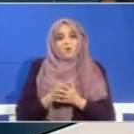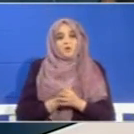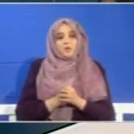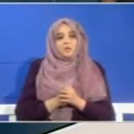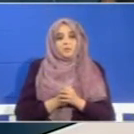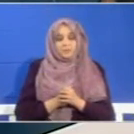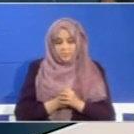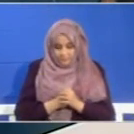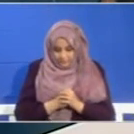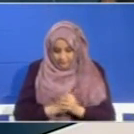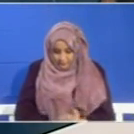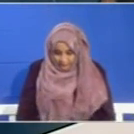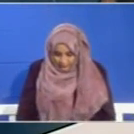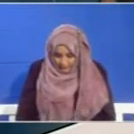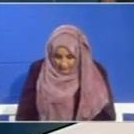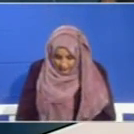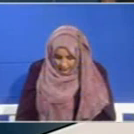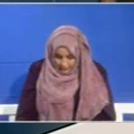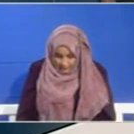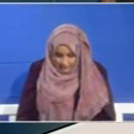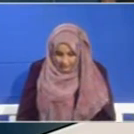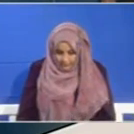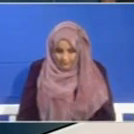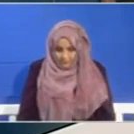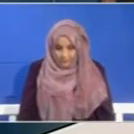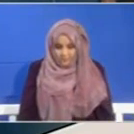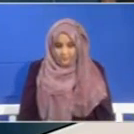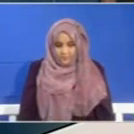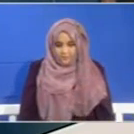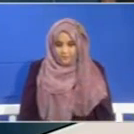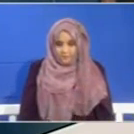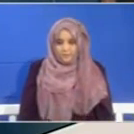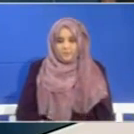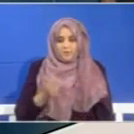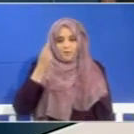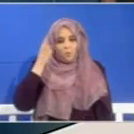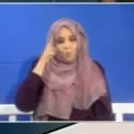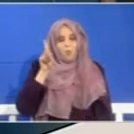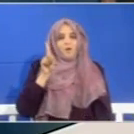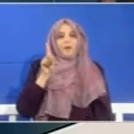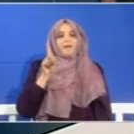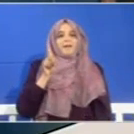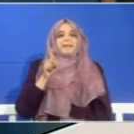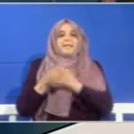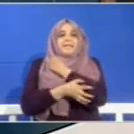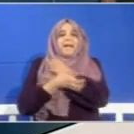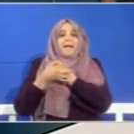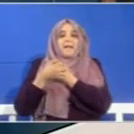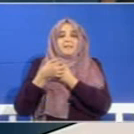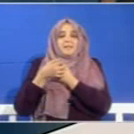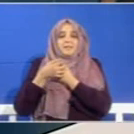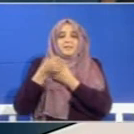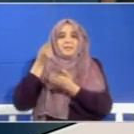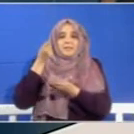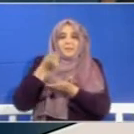نعم. السؤال الأول فيما يتعلق عشور تاع الزكاة تاع القمح. ايه المحصول.